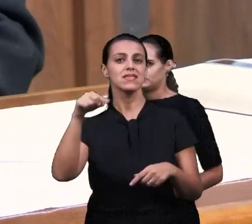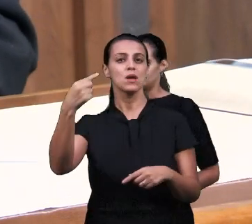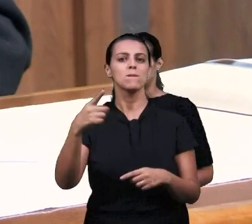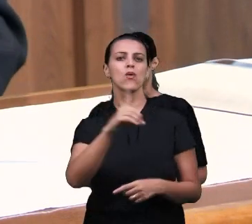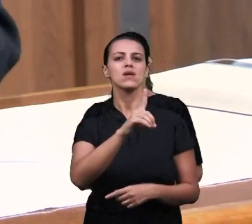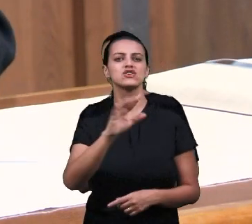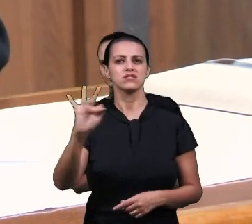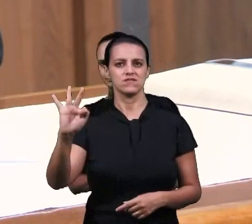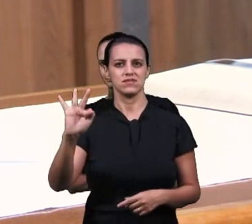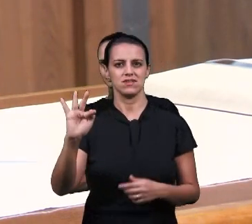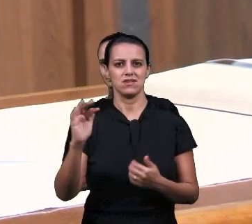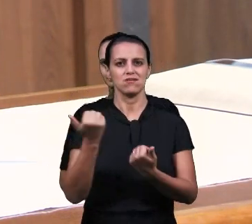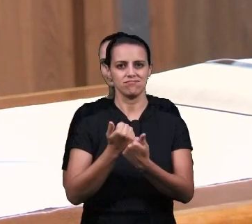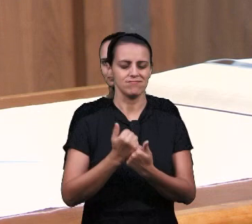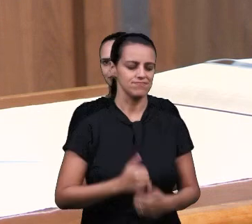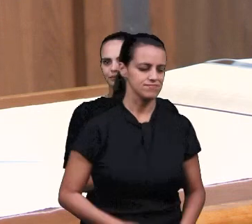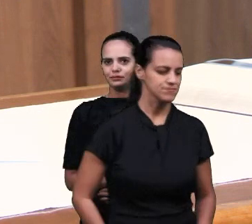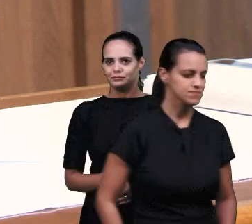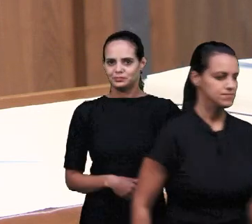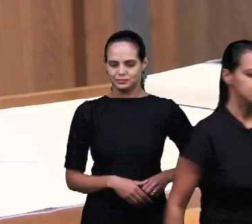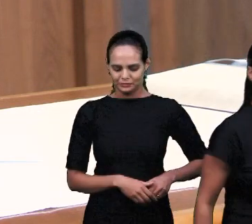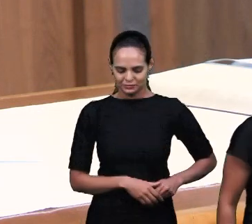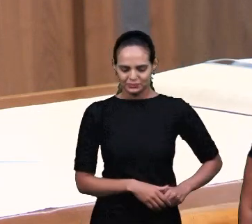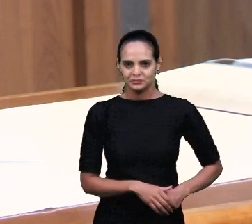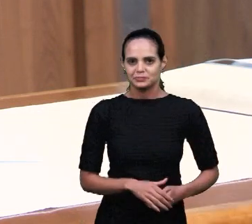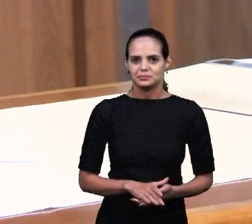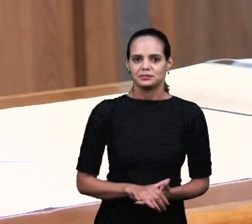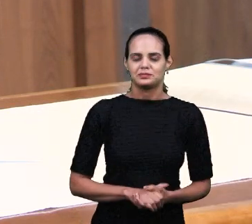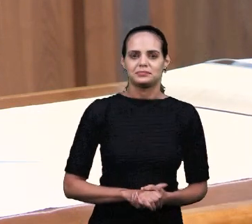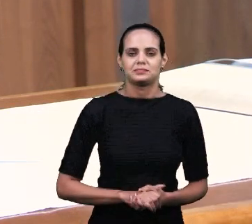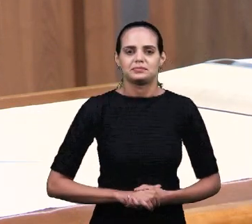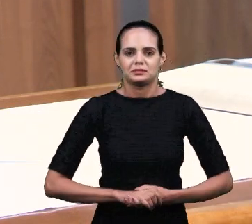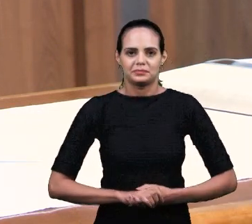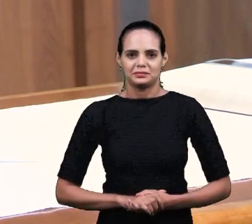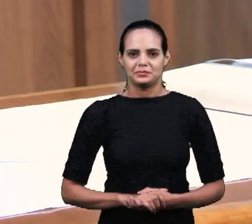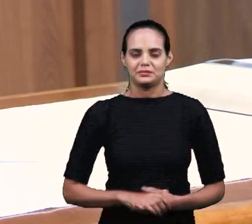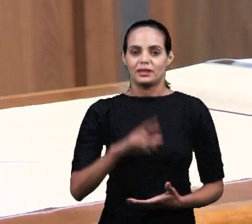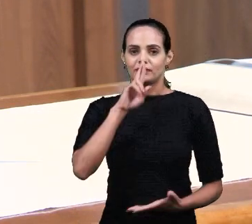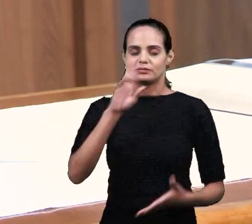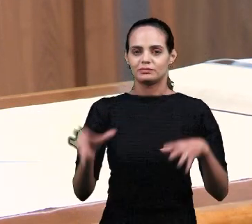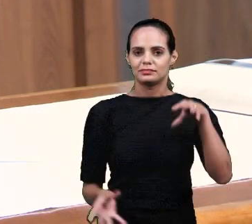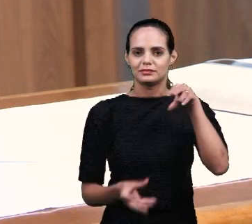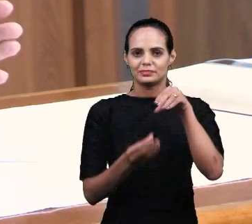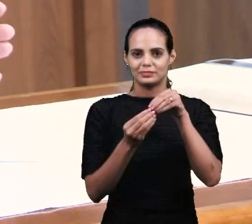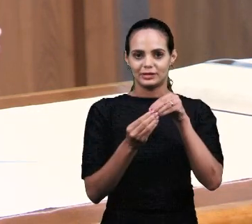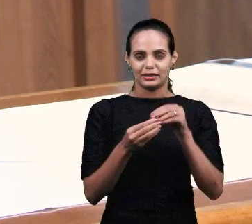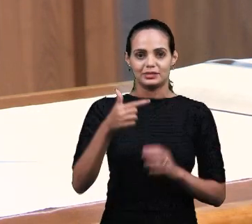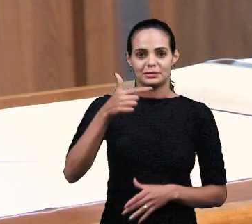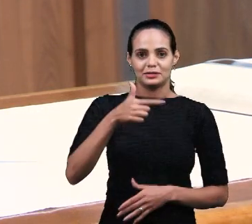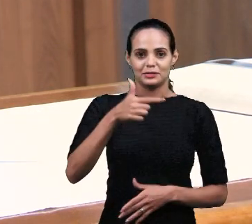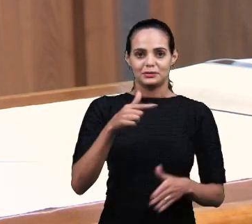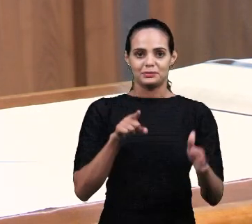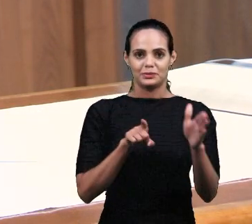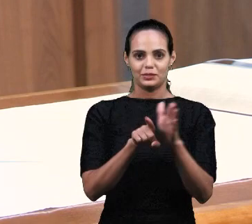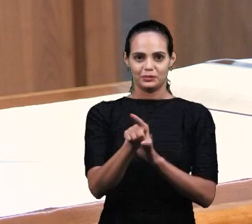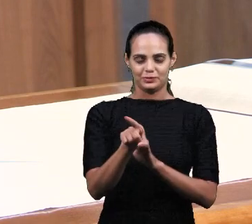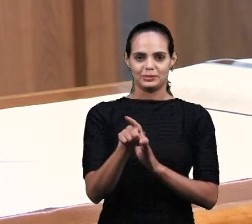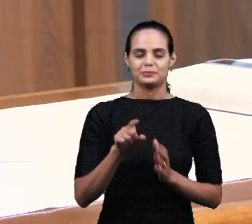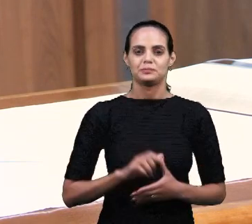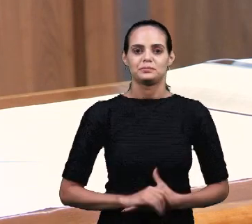passe à Brasilia, où notre jeune fille, Brenda, va compléter la réponse à cette dernière question.